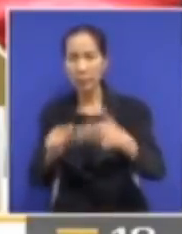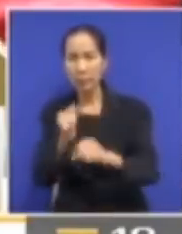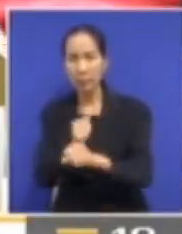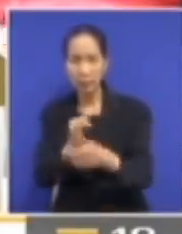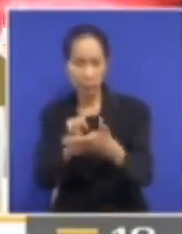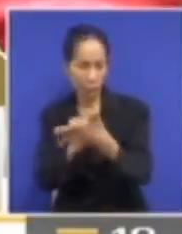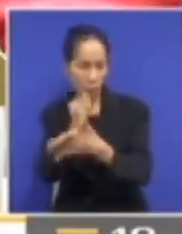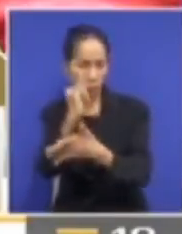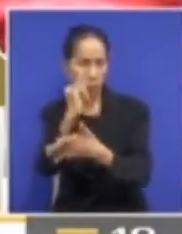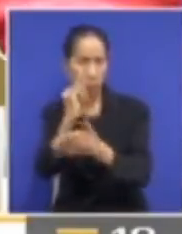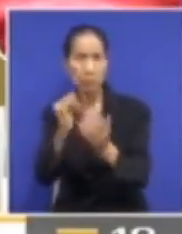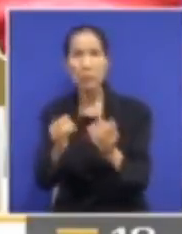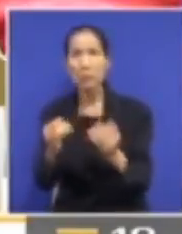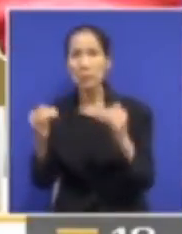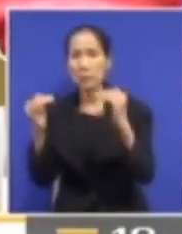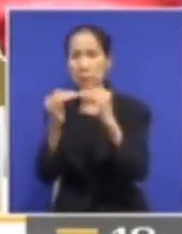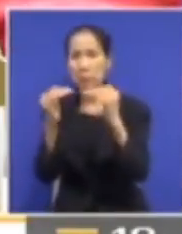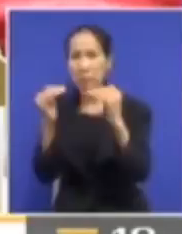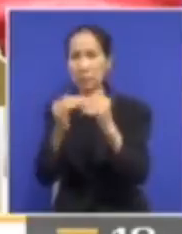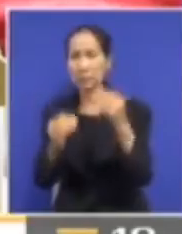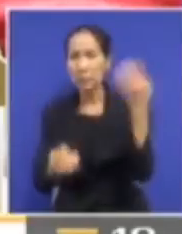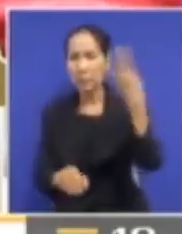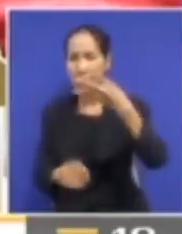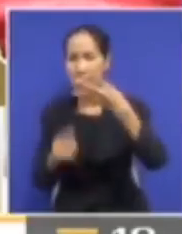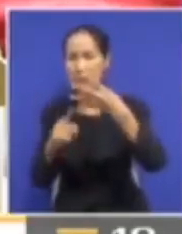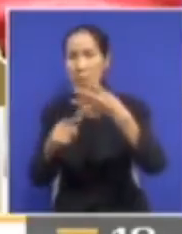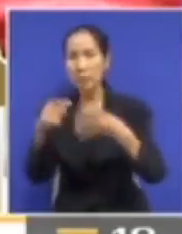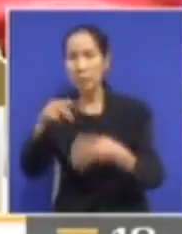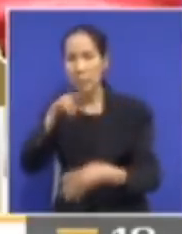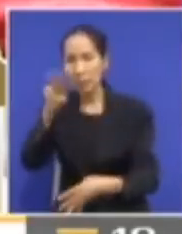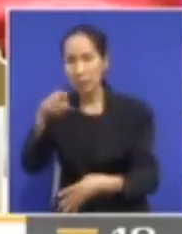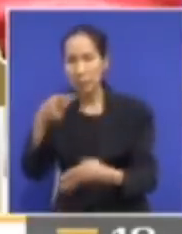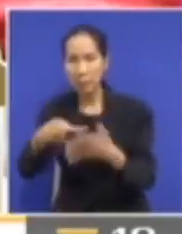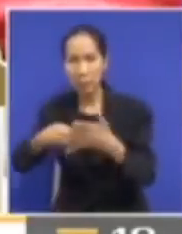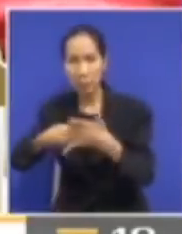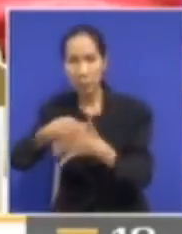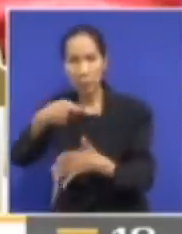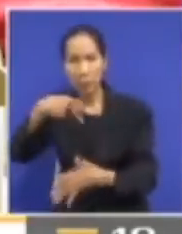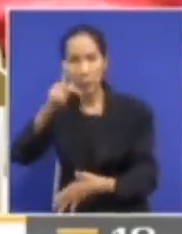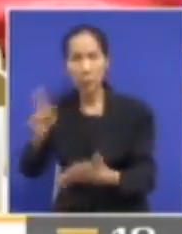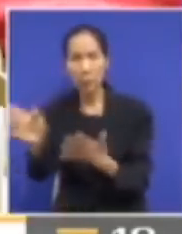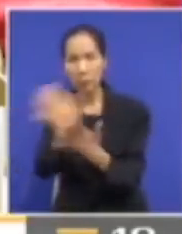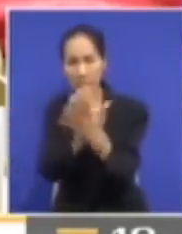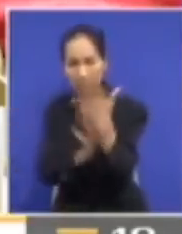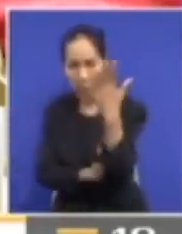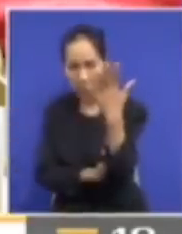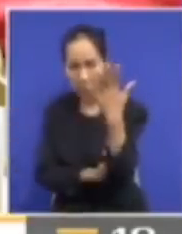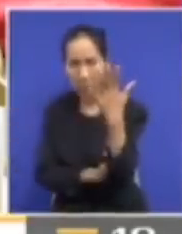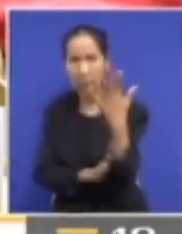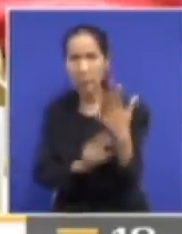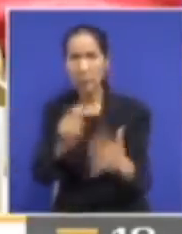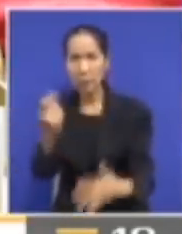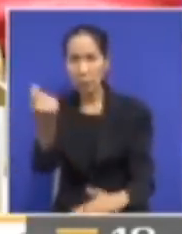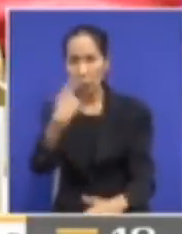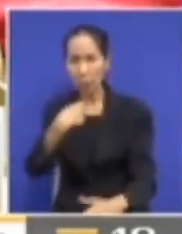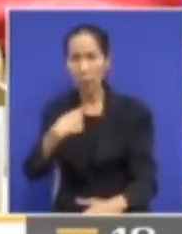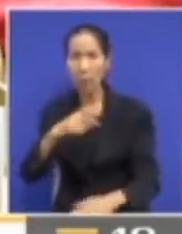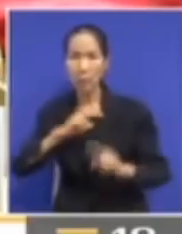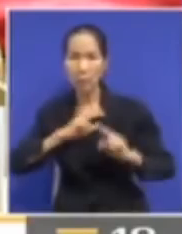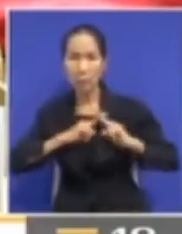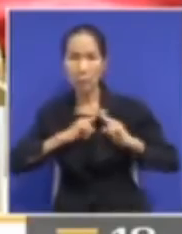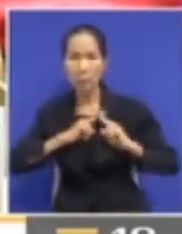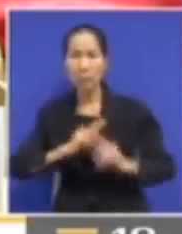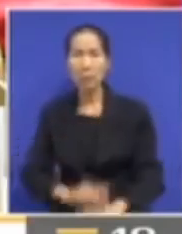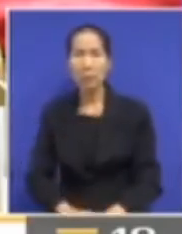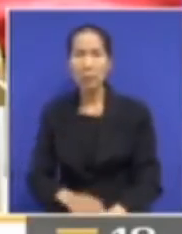อบธรรมวงเล็บ4คิดถึงประโยชน์ส่วนรวมมากกว่าประโยชน์ส่วนตัววงข้ามไปวงเล็บ6นะครับ